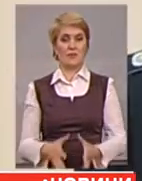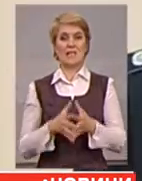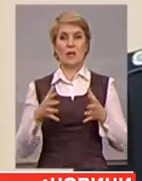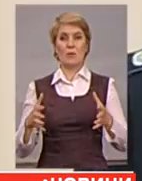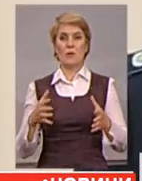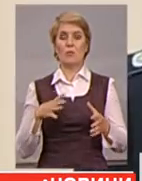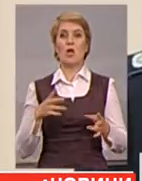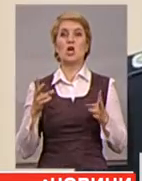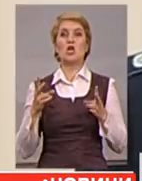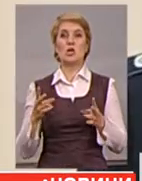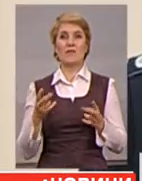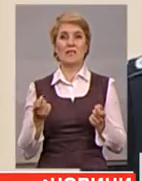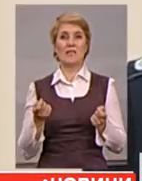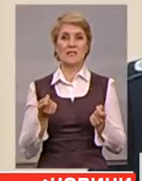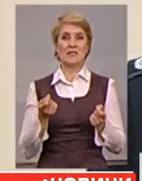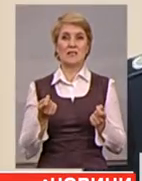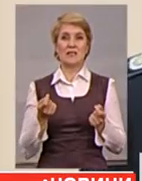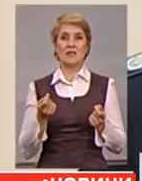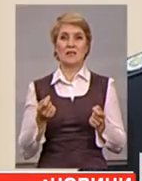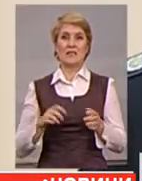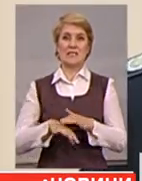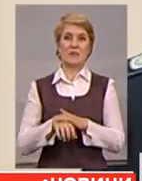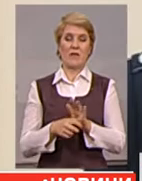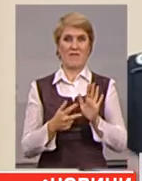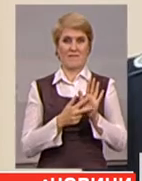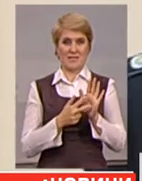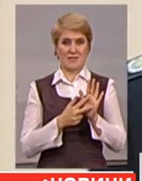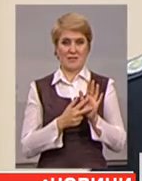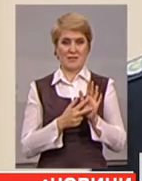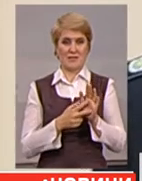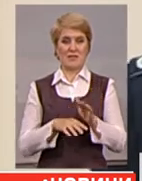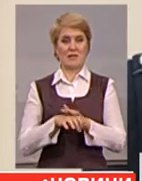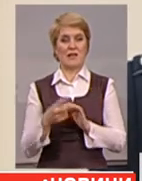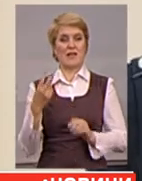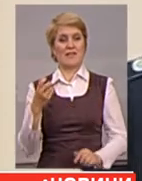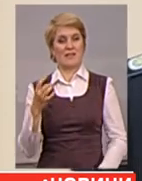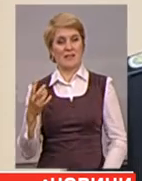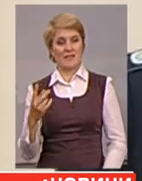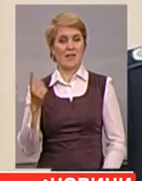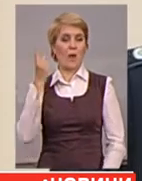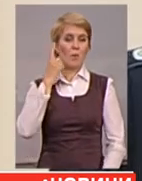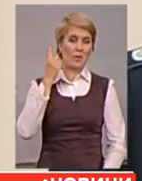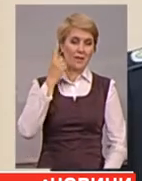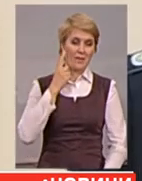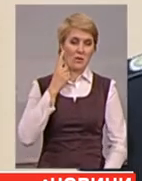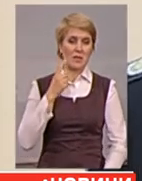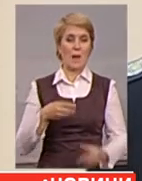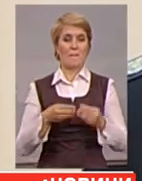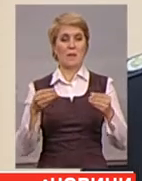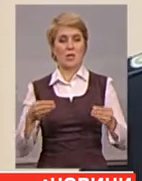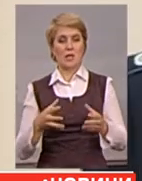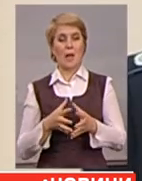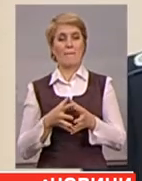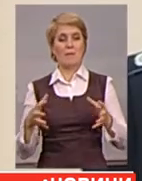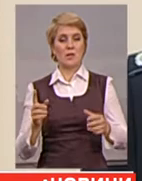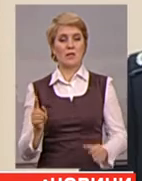Здебільшого вони ставали жертвами незначних майнових злочинів, 8 крадіжок. Там поцупили 200 гривень, там мобільний телефон, там планшет, але